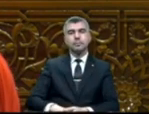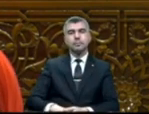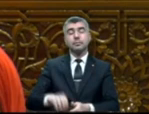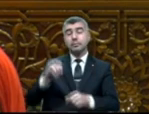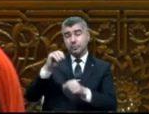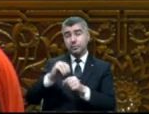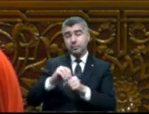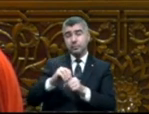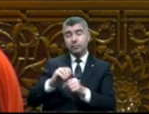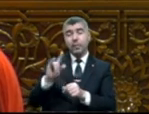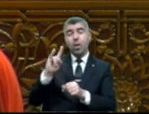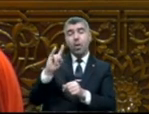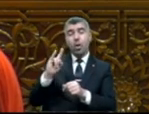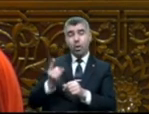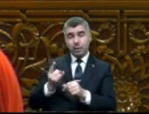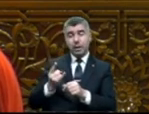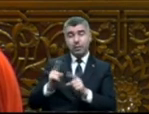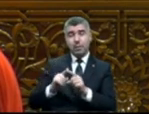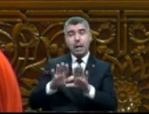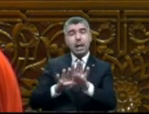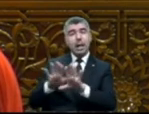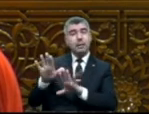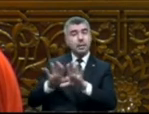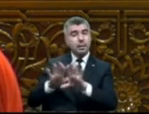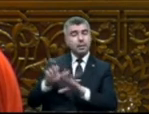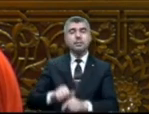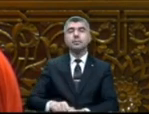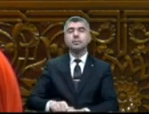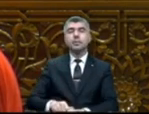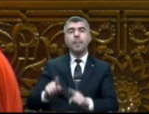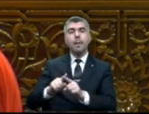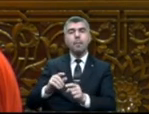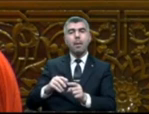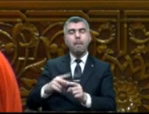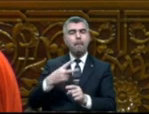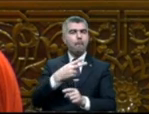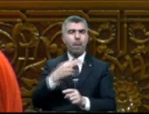هناك كذلك فندق الصحراء بأكادير، حيث